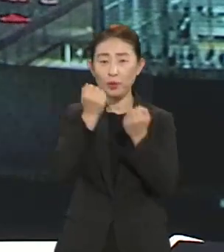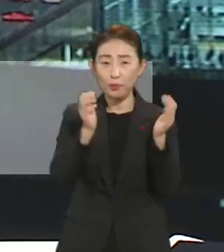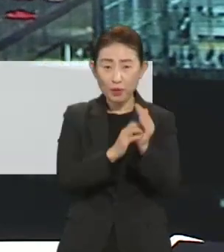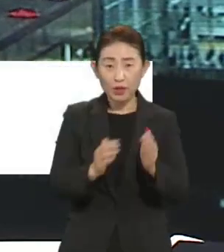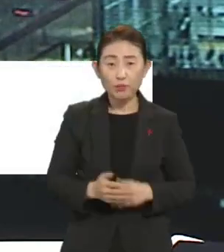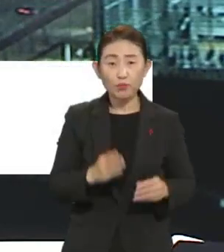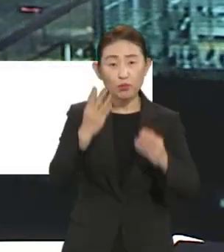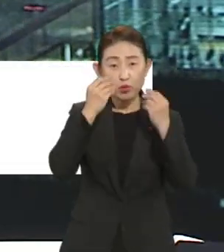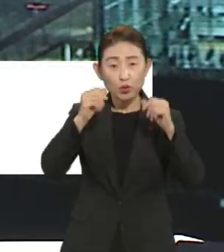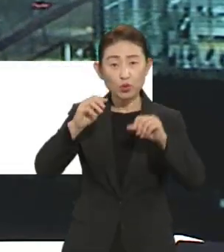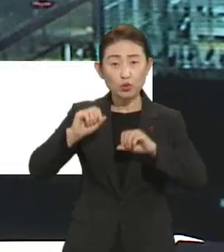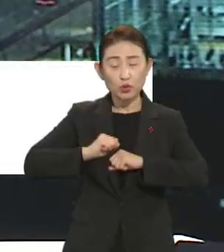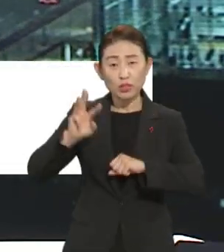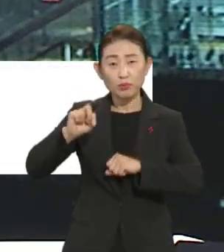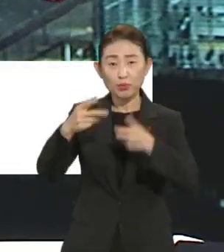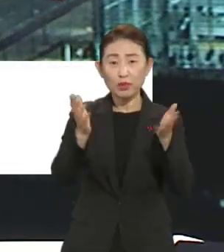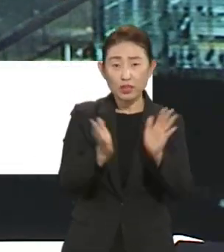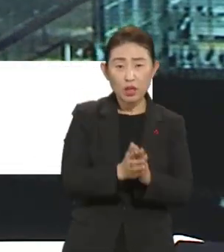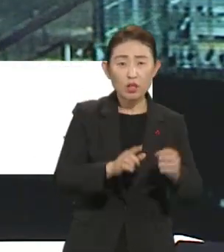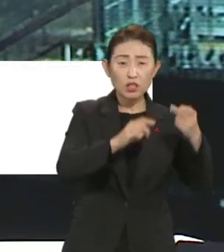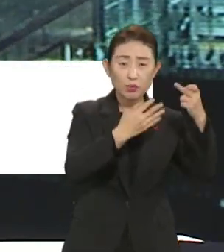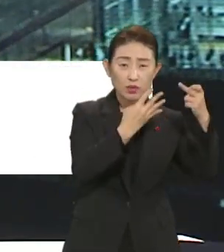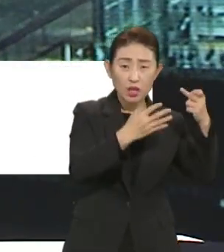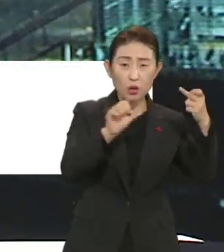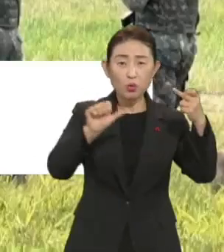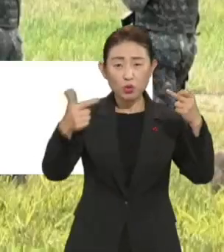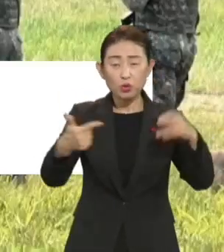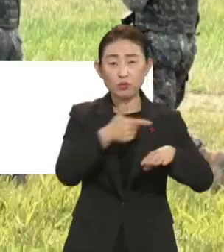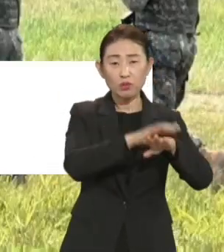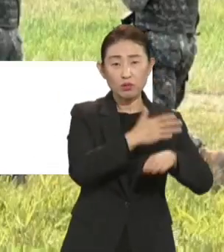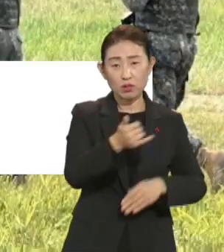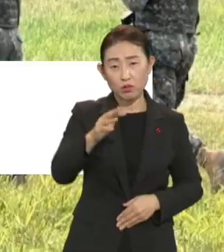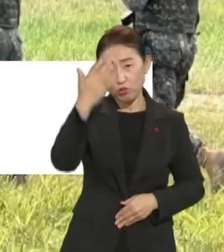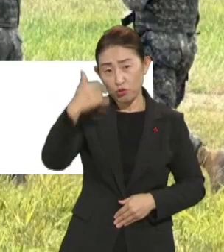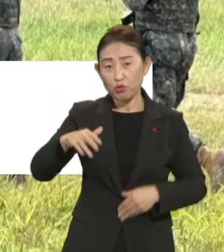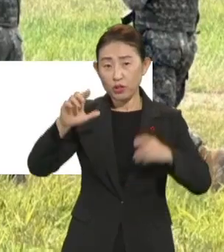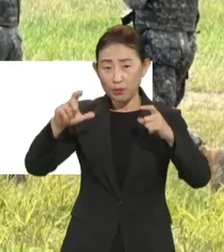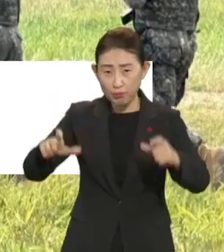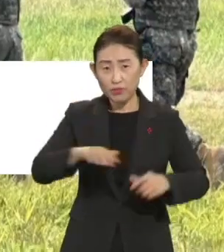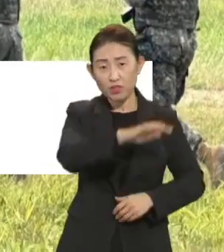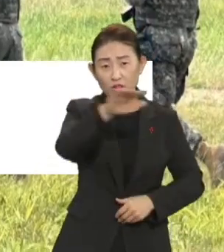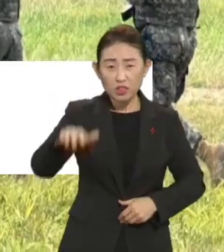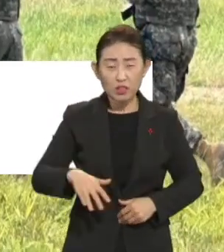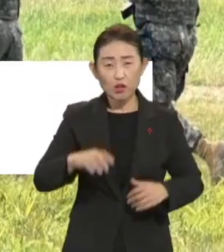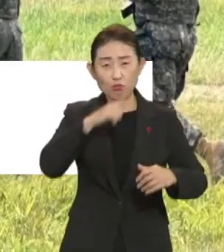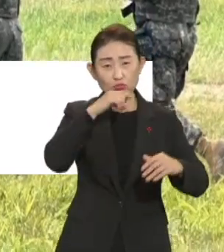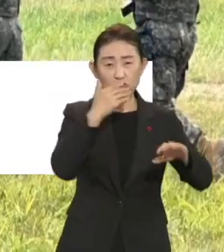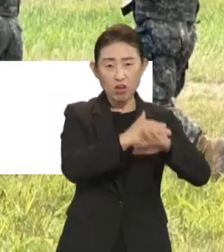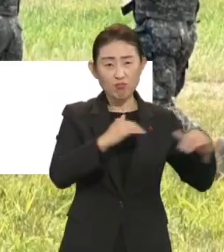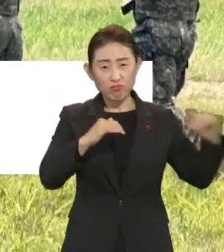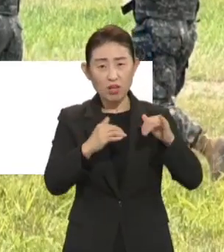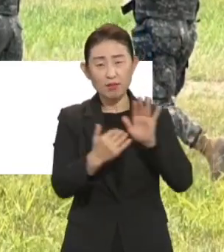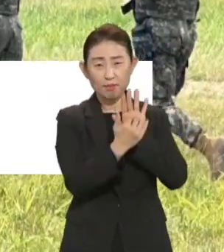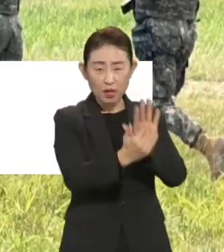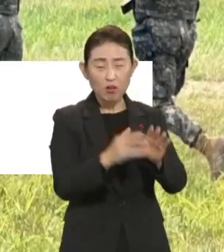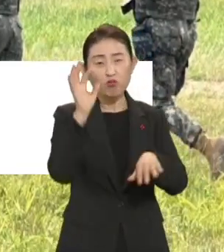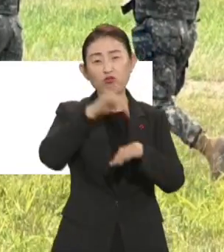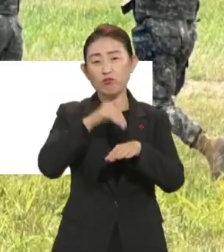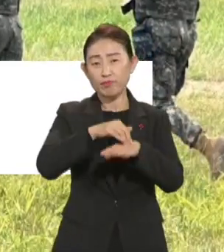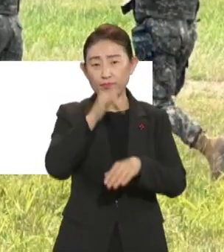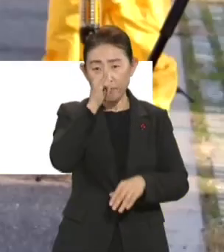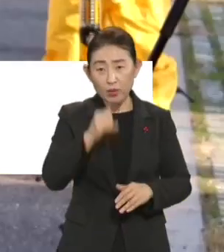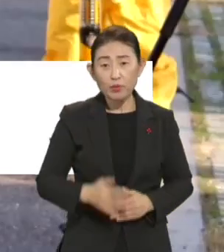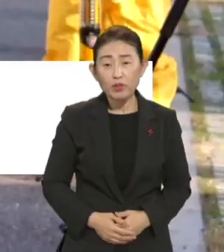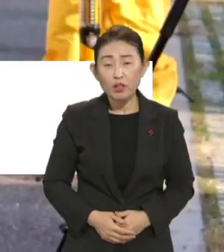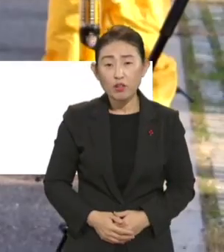6군 32 4단이 오는 4일부터 6일까지 대전과 세종 충남 전지역에서 대침투 종합 훈련을 진행합니다